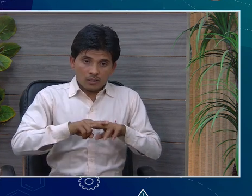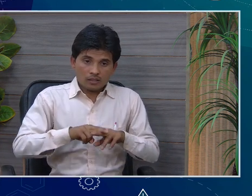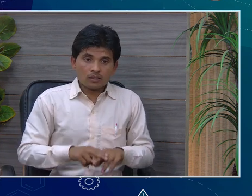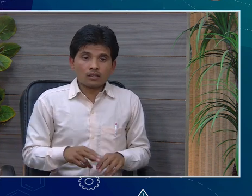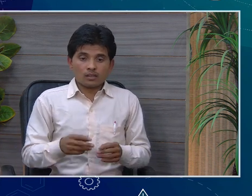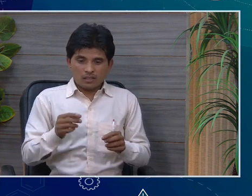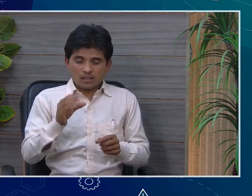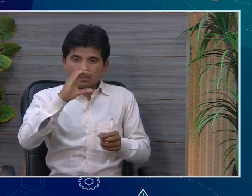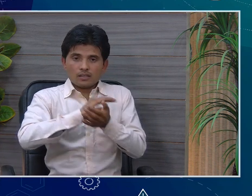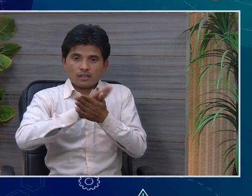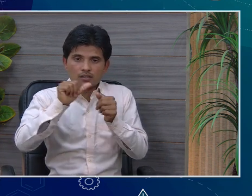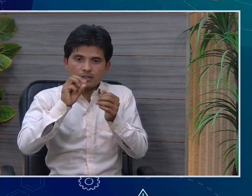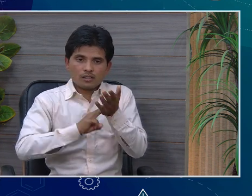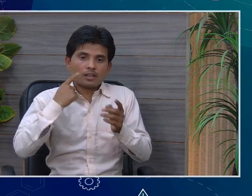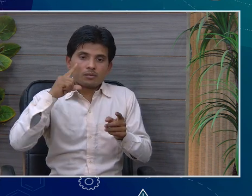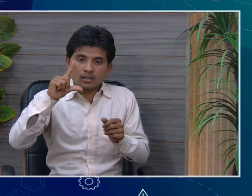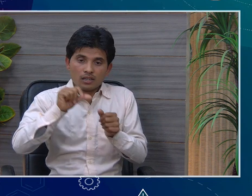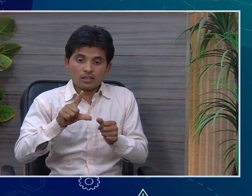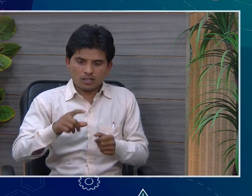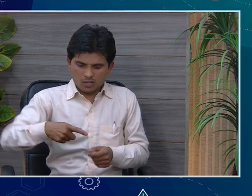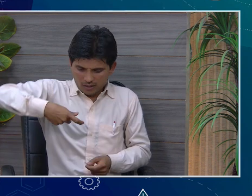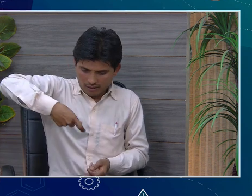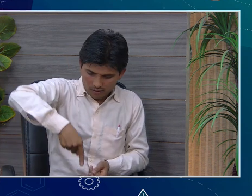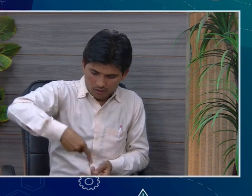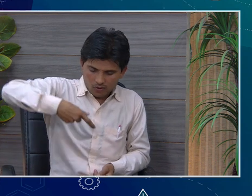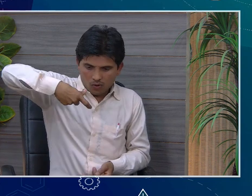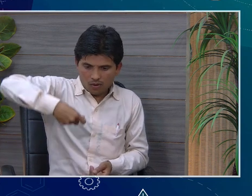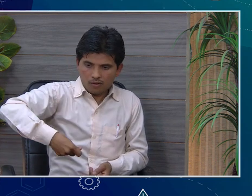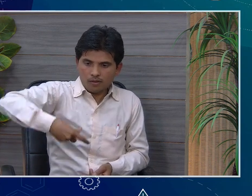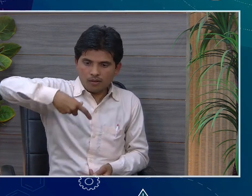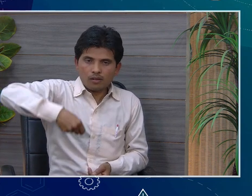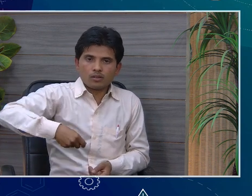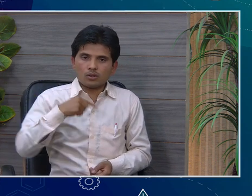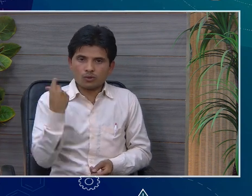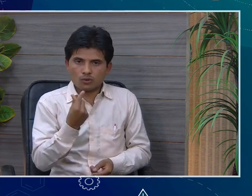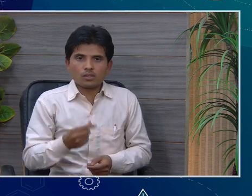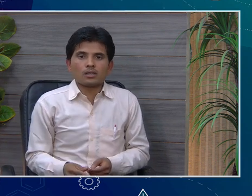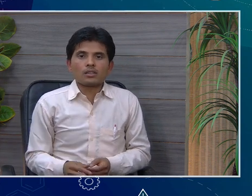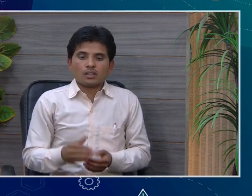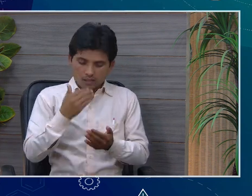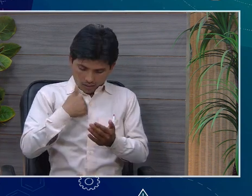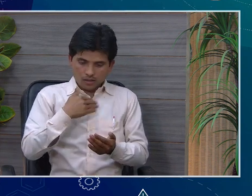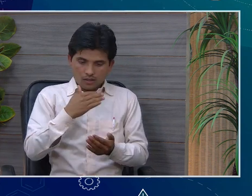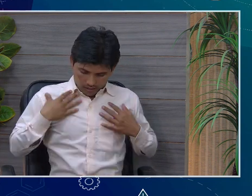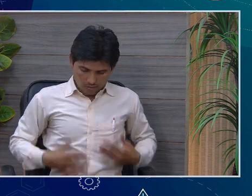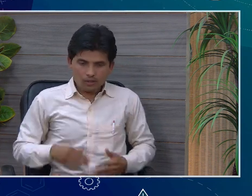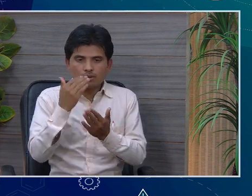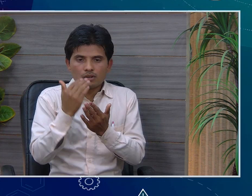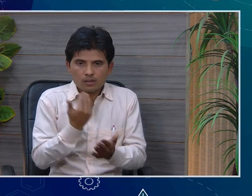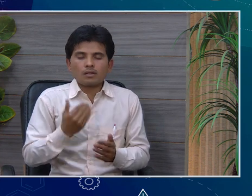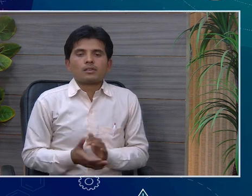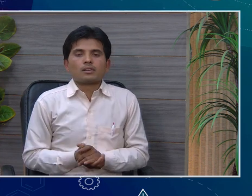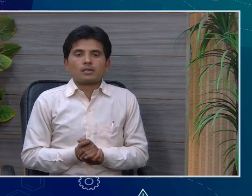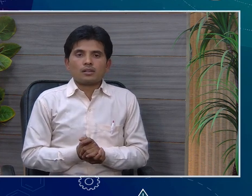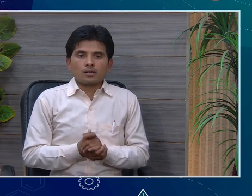कुछ केमिकल ऐड करना तो डबल का यूज करें क्योंकि टॉपर्स कंफर्टेबल सेवक होते हैं तो इसको हम यूज करके नेक्स्ट फ्लाइट को किया जा